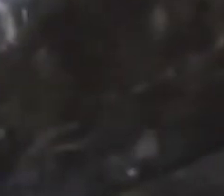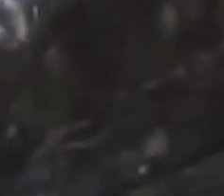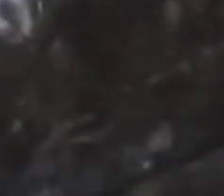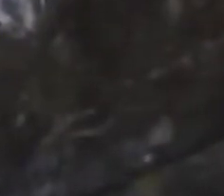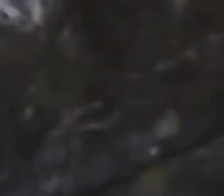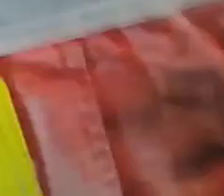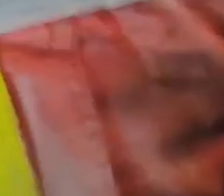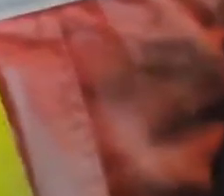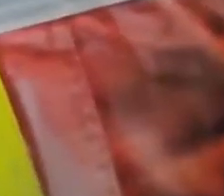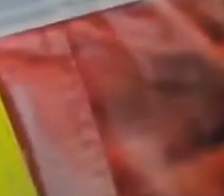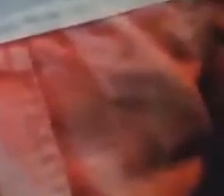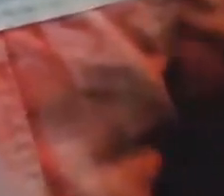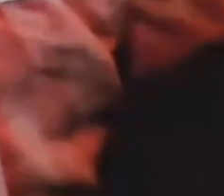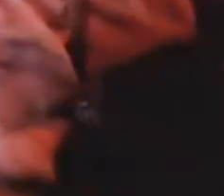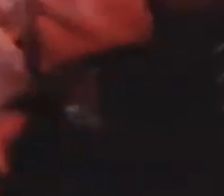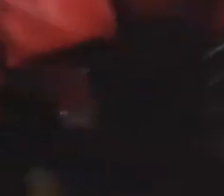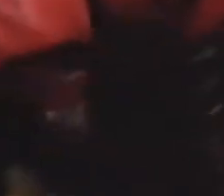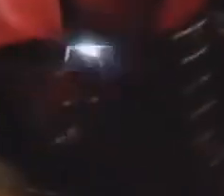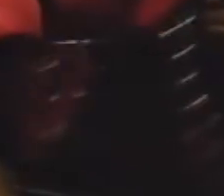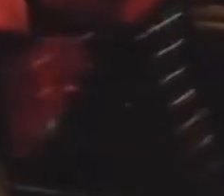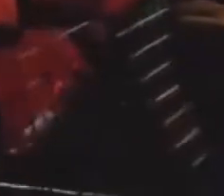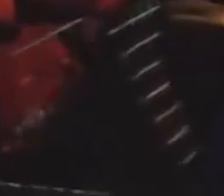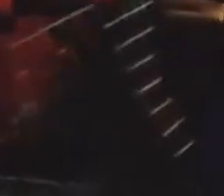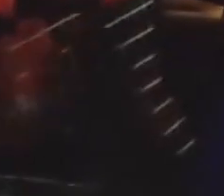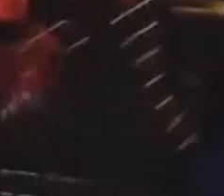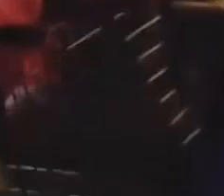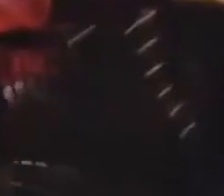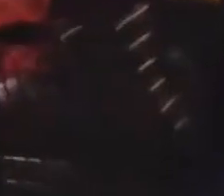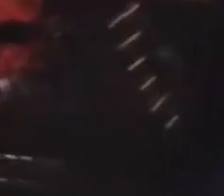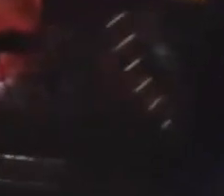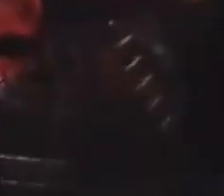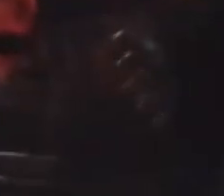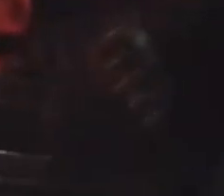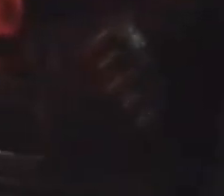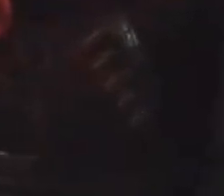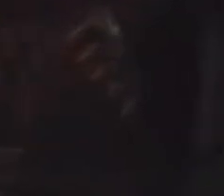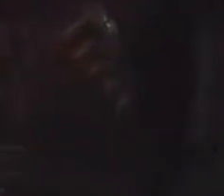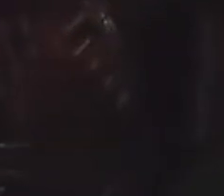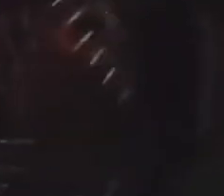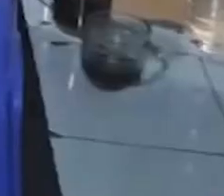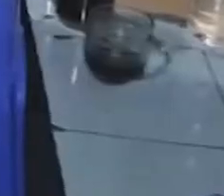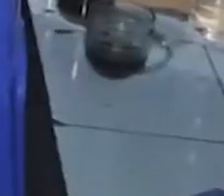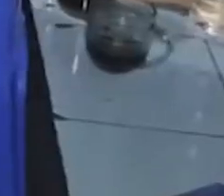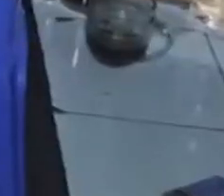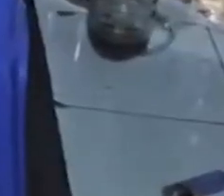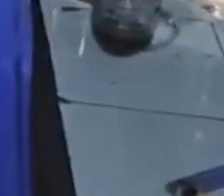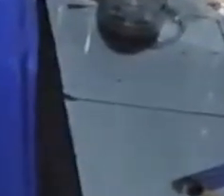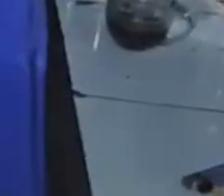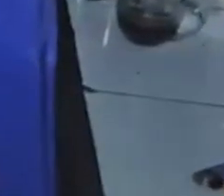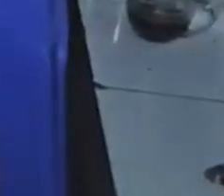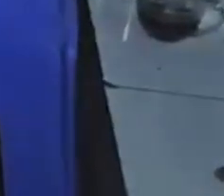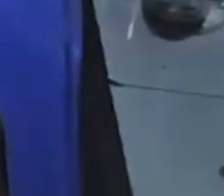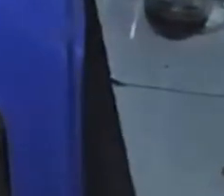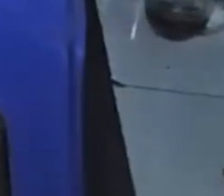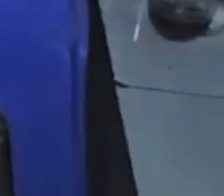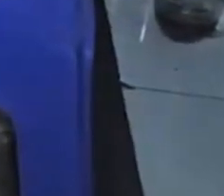panik dan ketakutan. Ketakutan warga cukup beralasan pasalnya usai lepas kera menggigit dua warga yang berusaha menangkapnya. Satu orang digigit